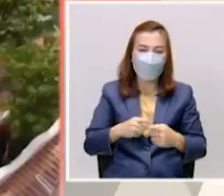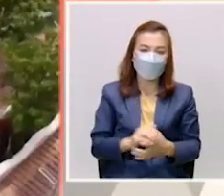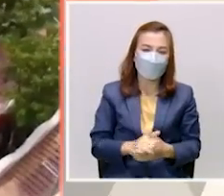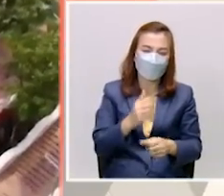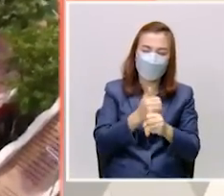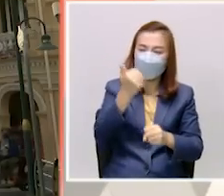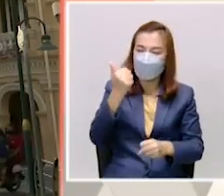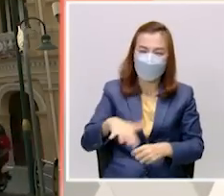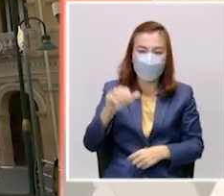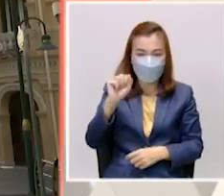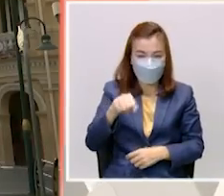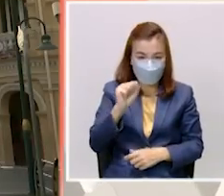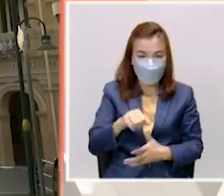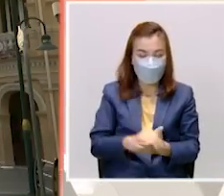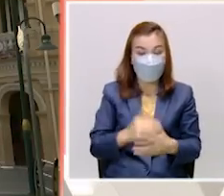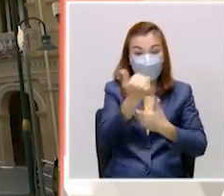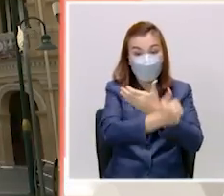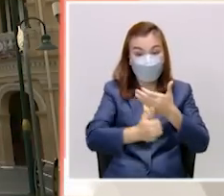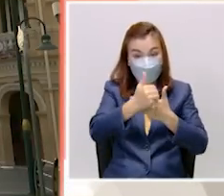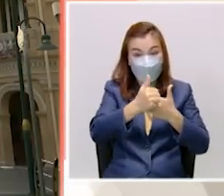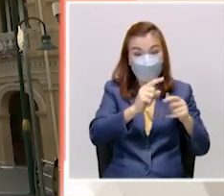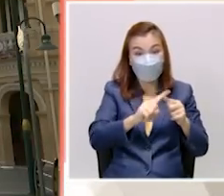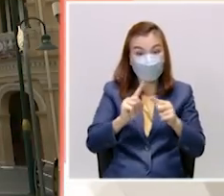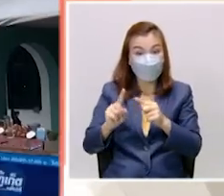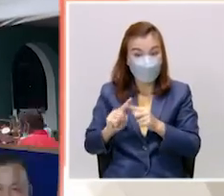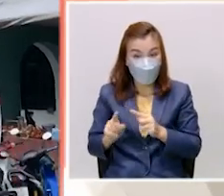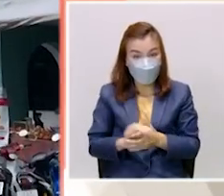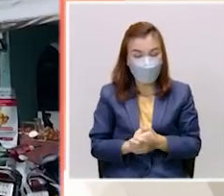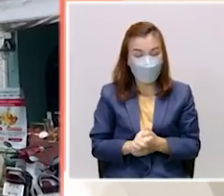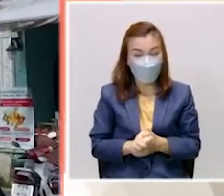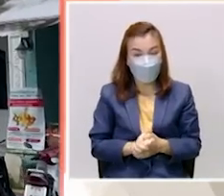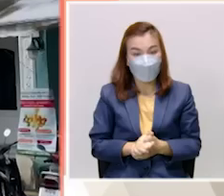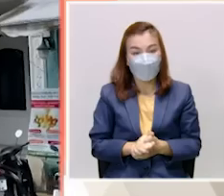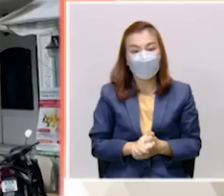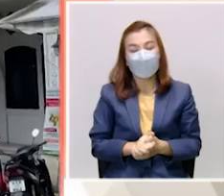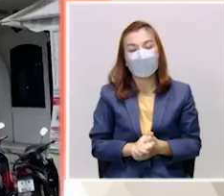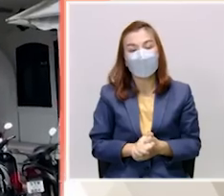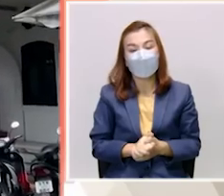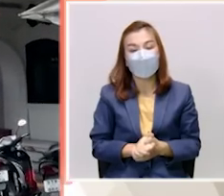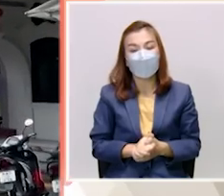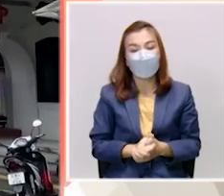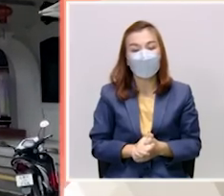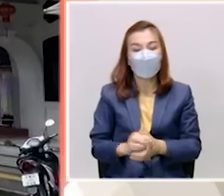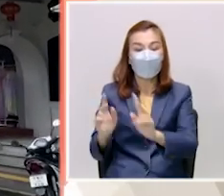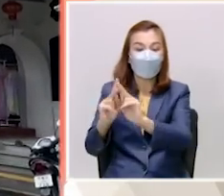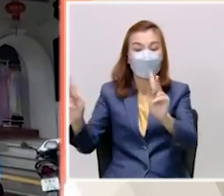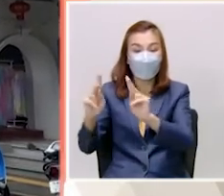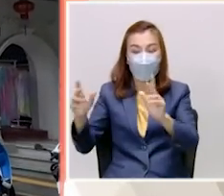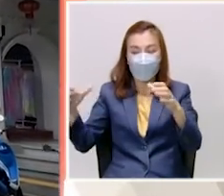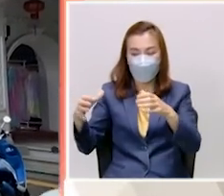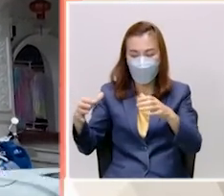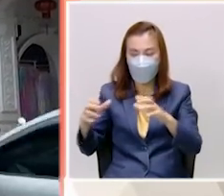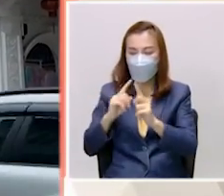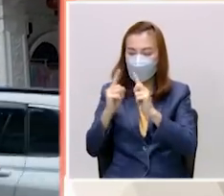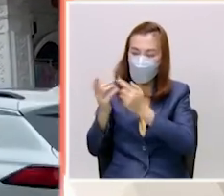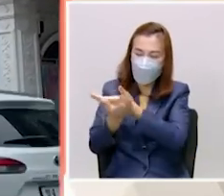่ นะครับซึ่งหลายๆประเทศเนี่ยเขาคิดว่าอย่างที่ผมจะนั่งคุยกับคณะกรรมการของเราเนี่ยถ้าห